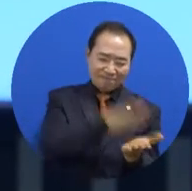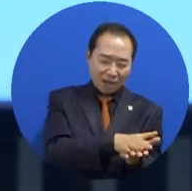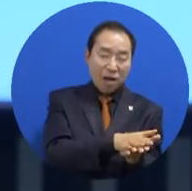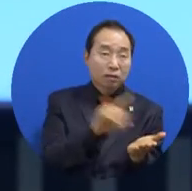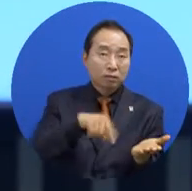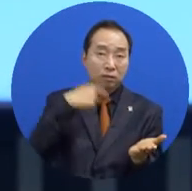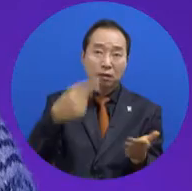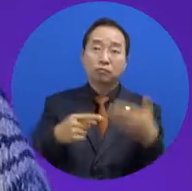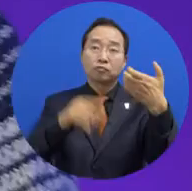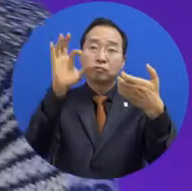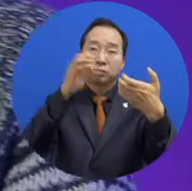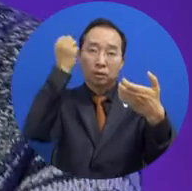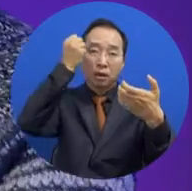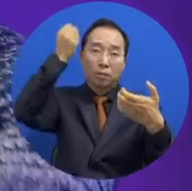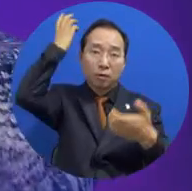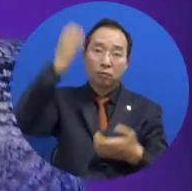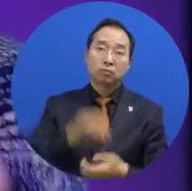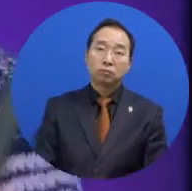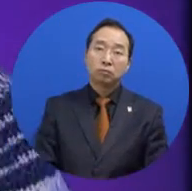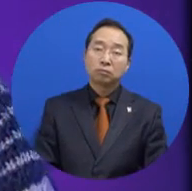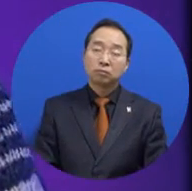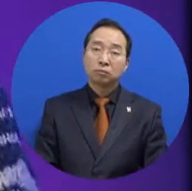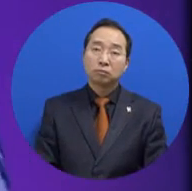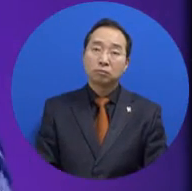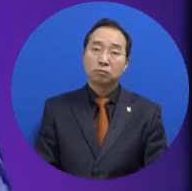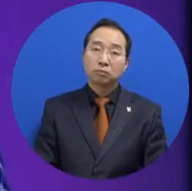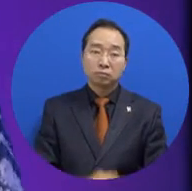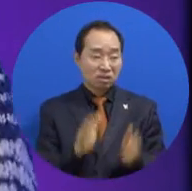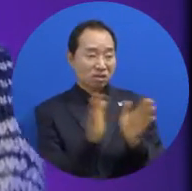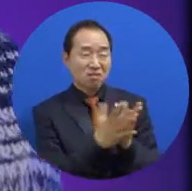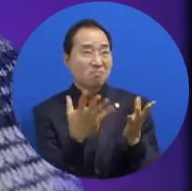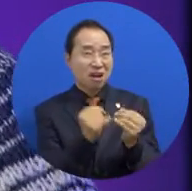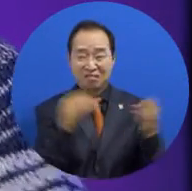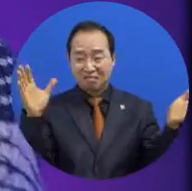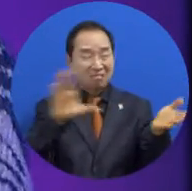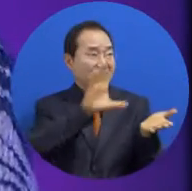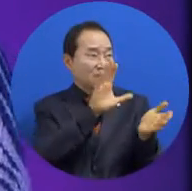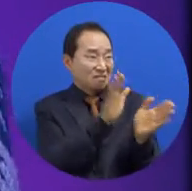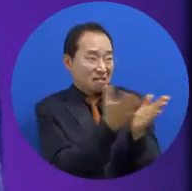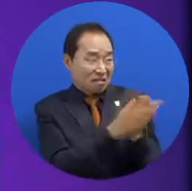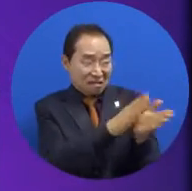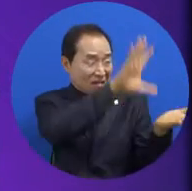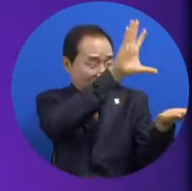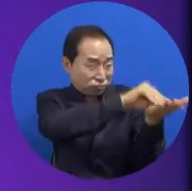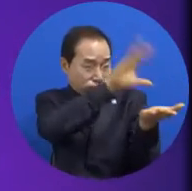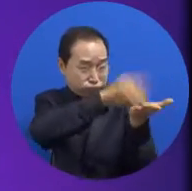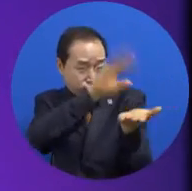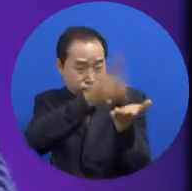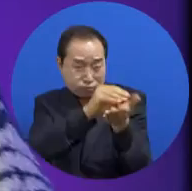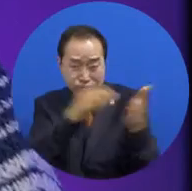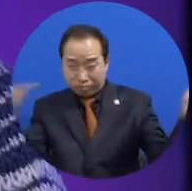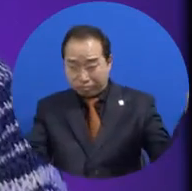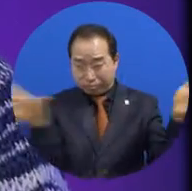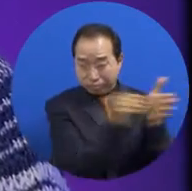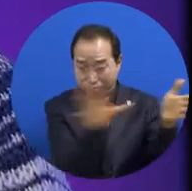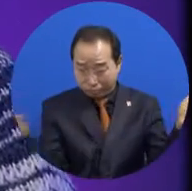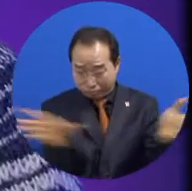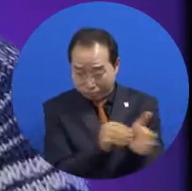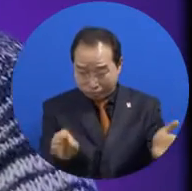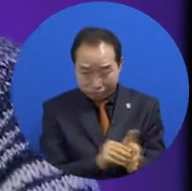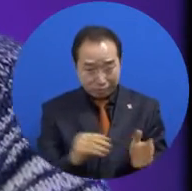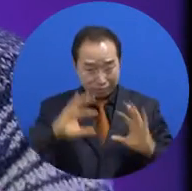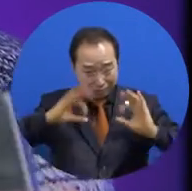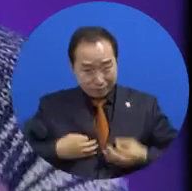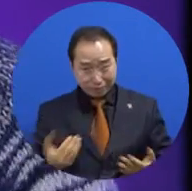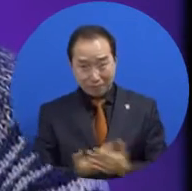잊어버려요. 그러니까 책을 많이 읽는다고 해서 내가 그걸 삶의 기회로 쓸 수 있는 게 아닌 거죠.